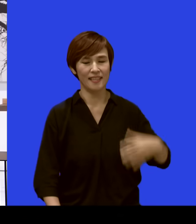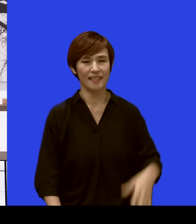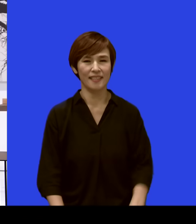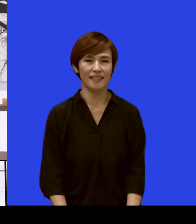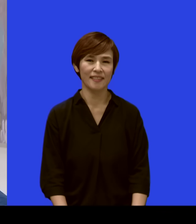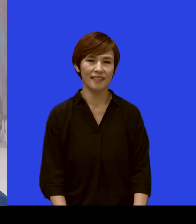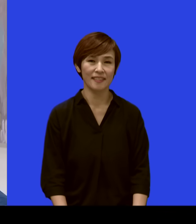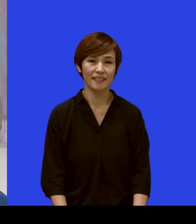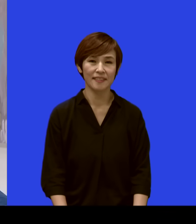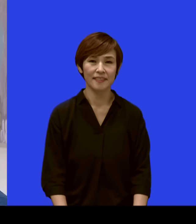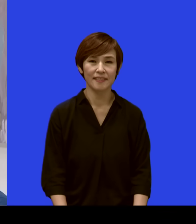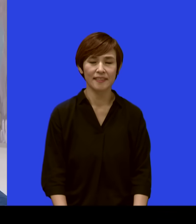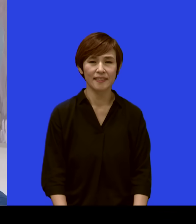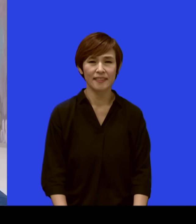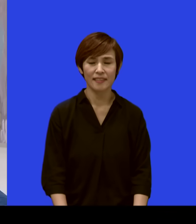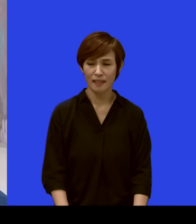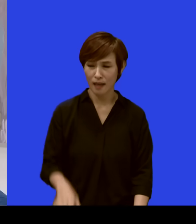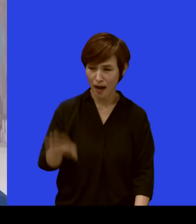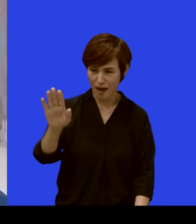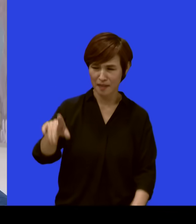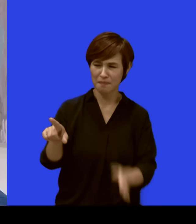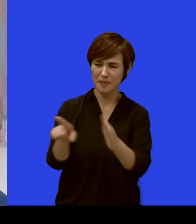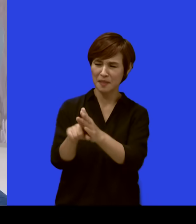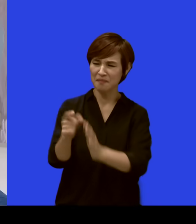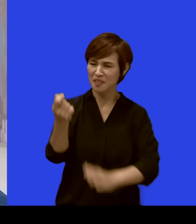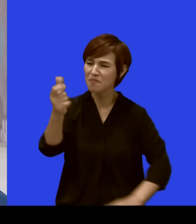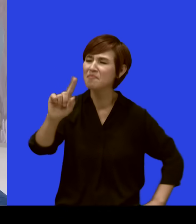넋두리를 했더니 목사님 믿음이 그렇게